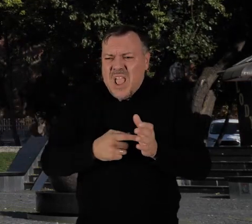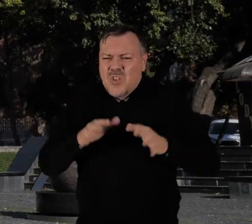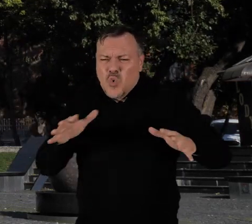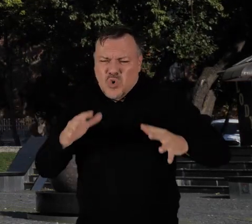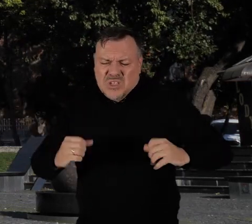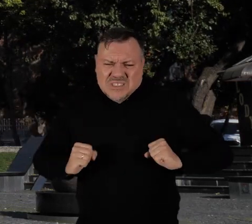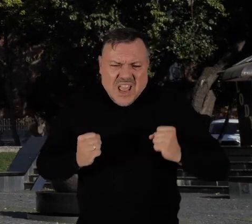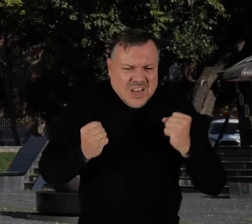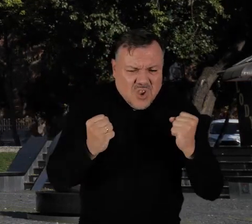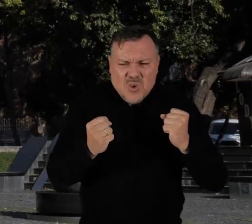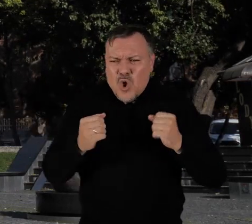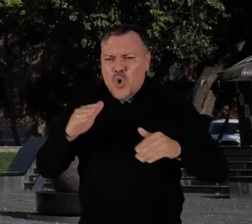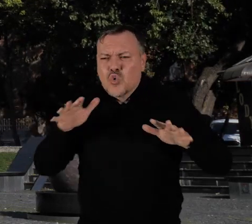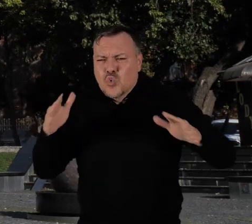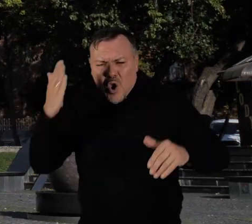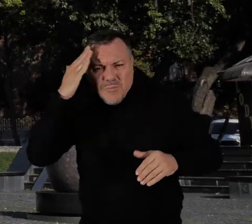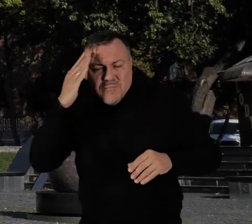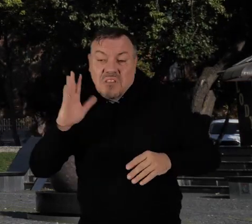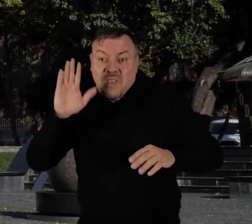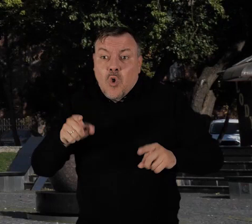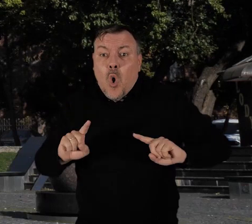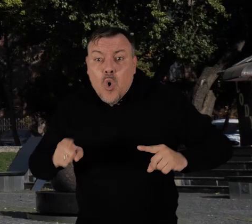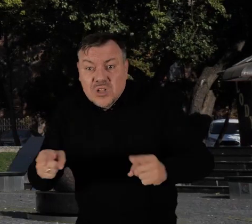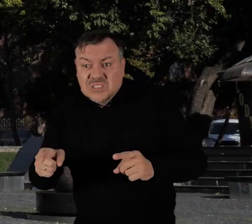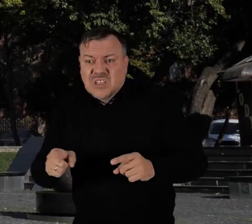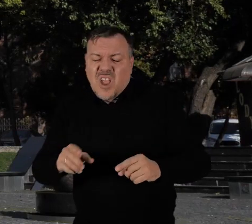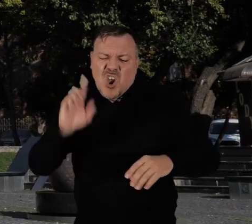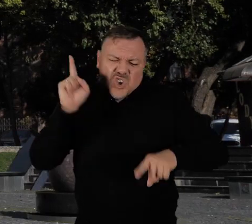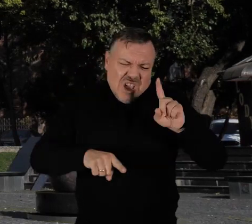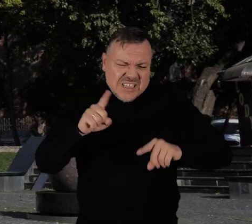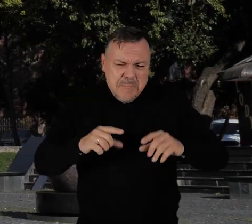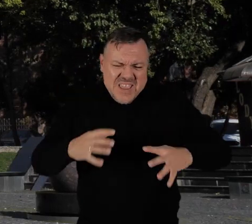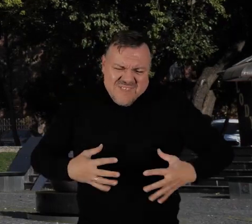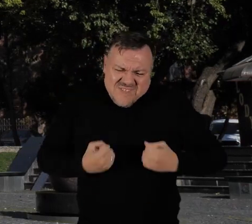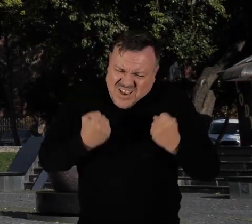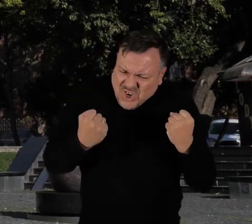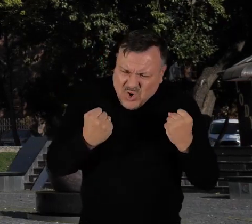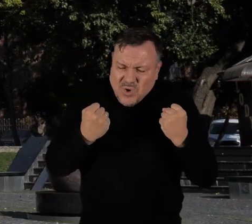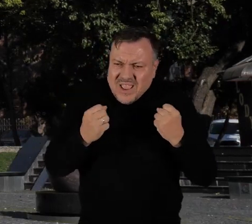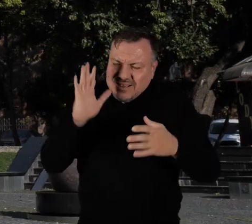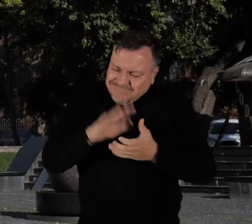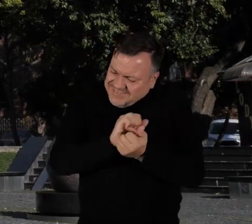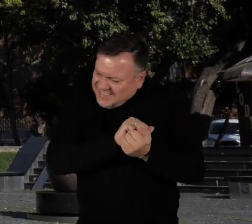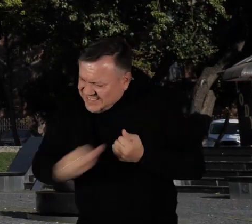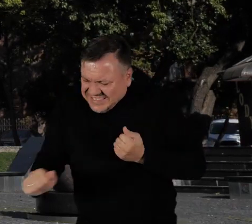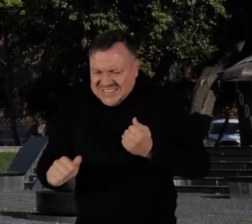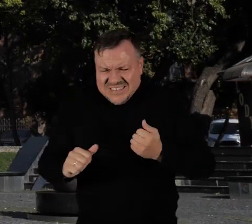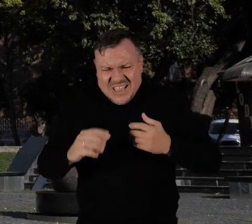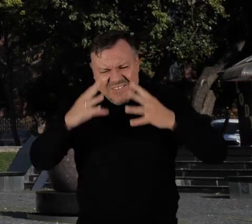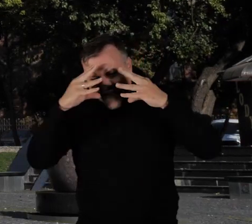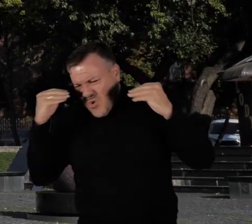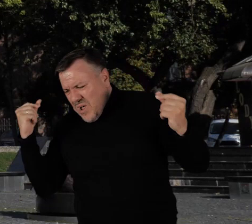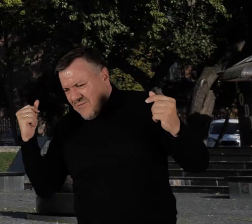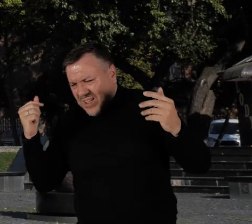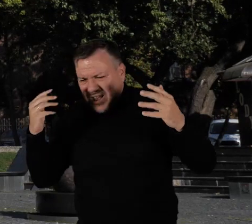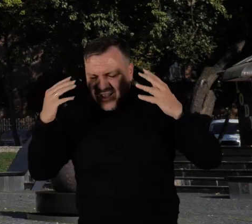także pozanaukowych, na przykład organizacyjnych. I wysiłków, niekiedy aż do wyniszczenia. To wyjaławia, ujednolica perspektywę, polaryzuje